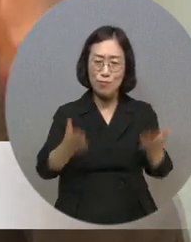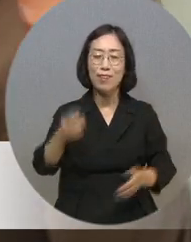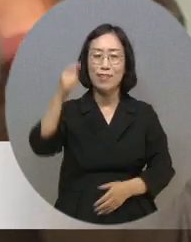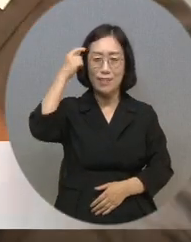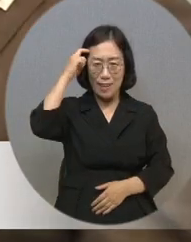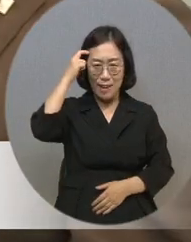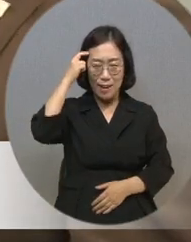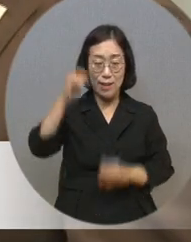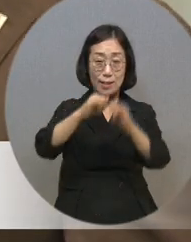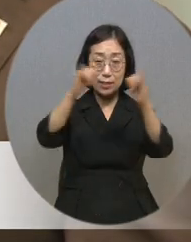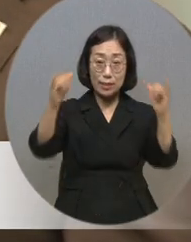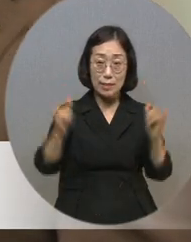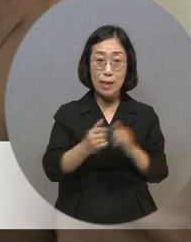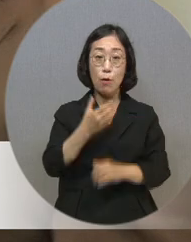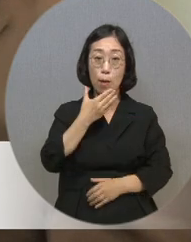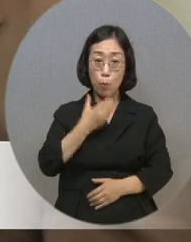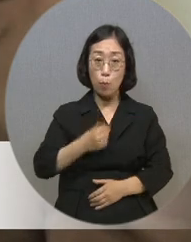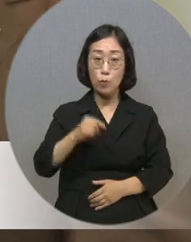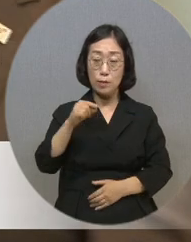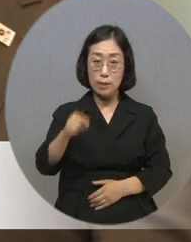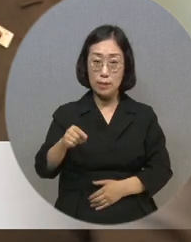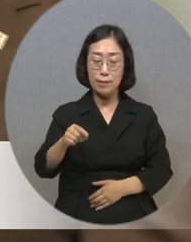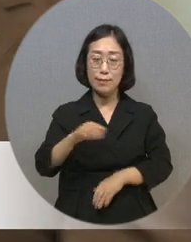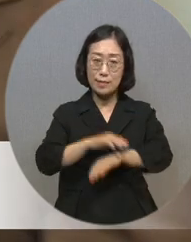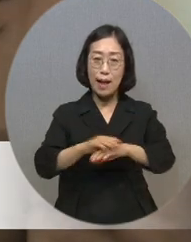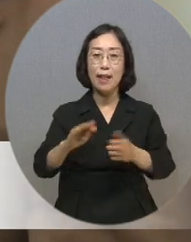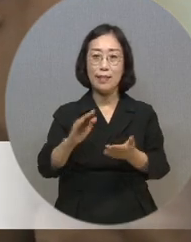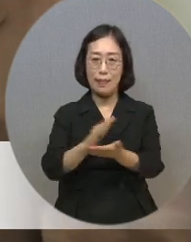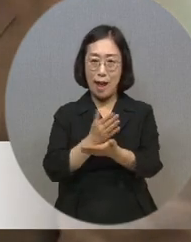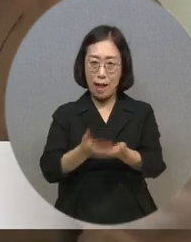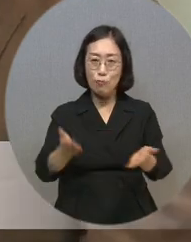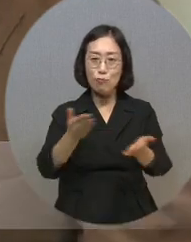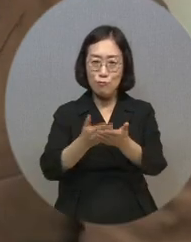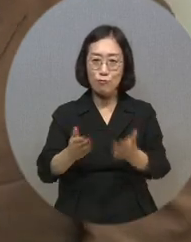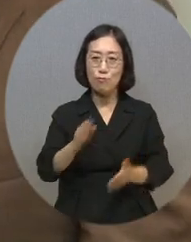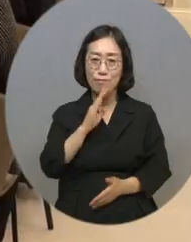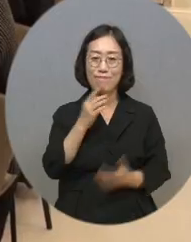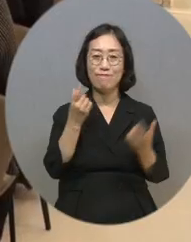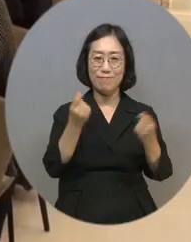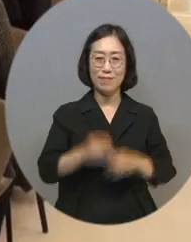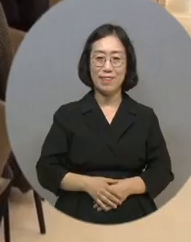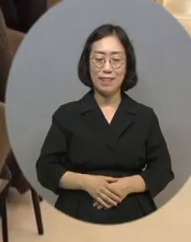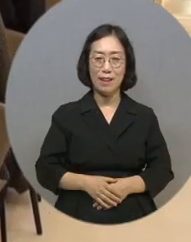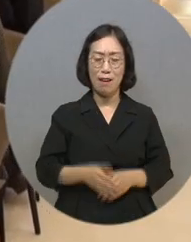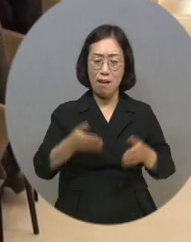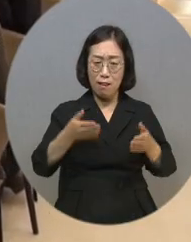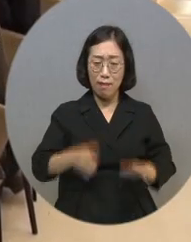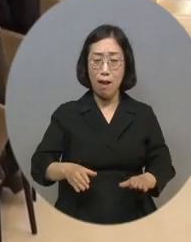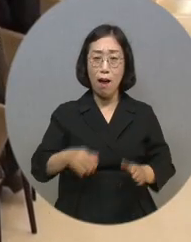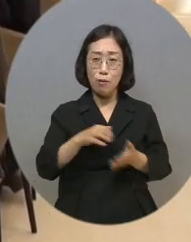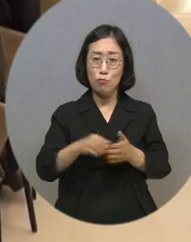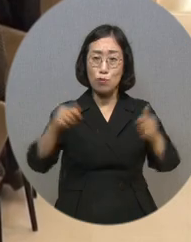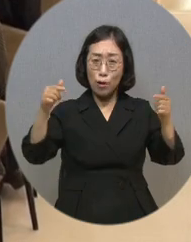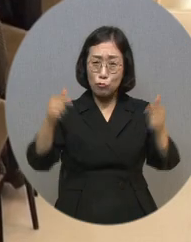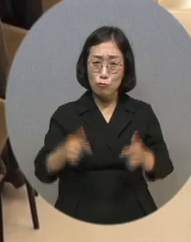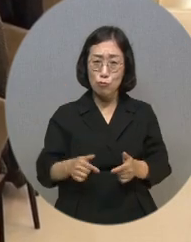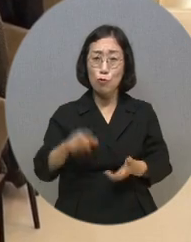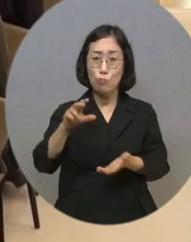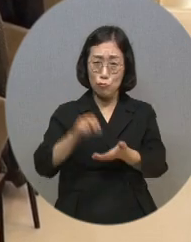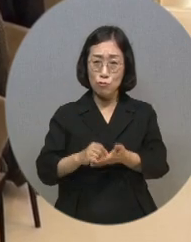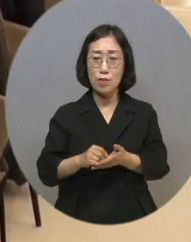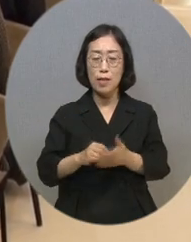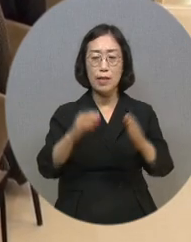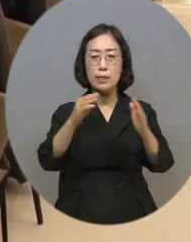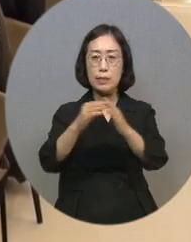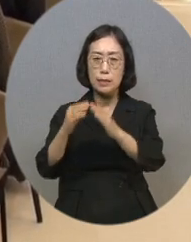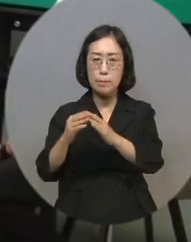그 사회복지는 참 잘 나누는 것이다 그런 생각을 가지고 저출산 해결 방안으로는 주택